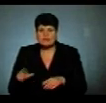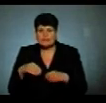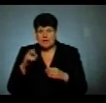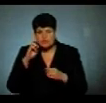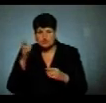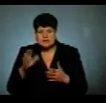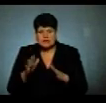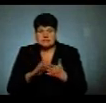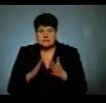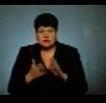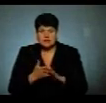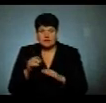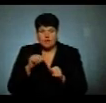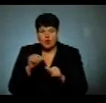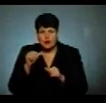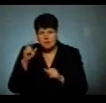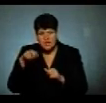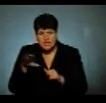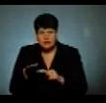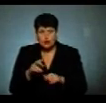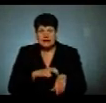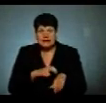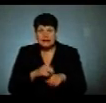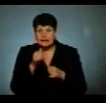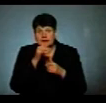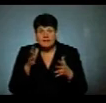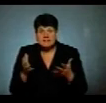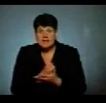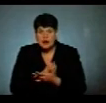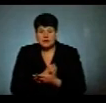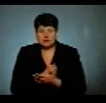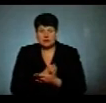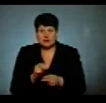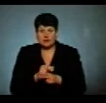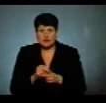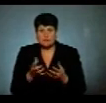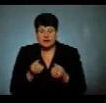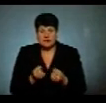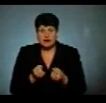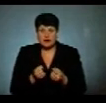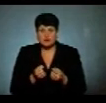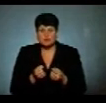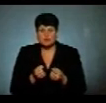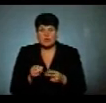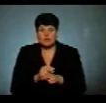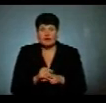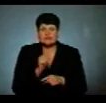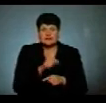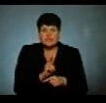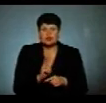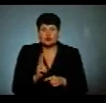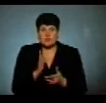стала така ситуація, яка в окремих країнах Європи, коли лікарі просто не встигають лікувати і приймають рішення лікувати тільки тих, хто ще має надію, а інших навіть не